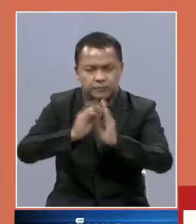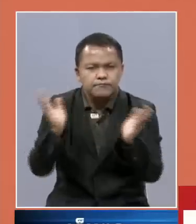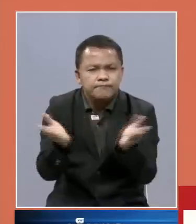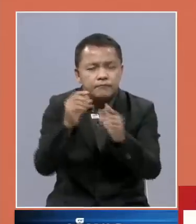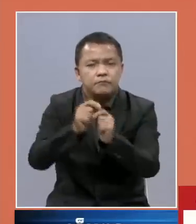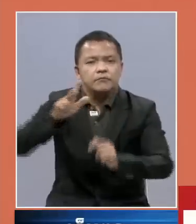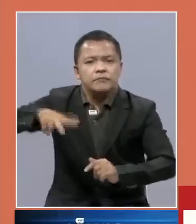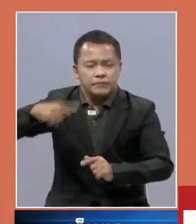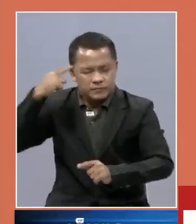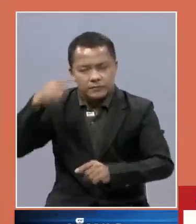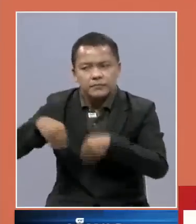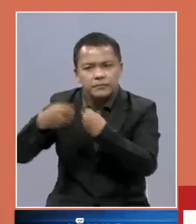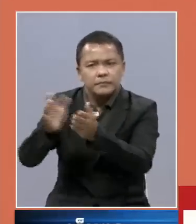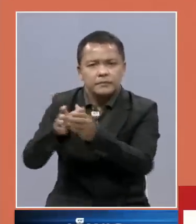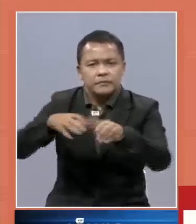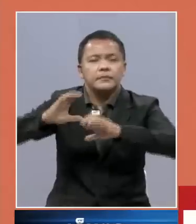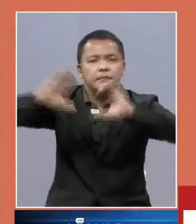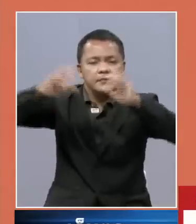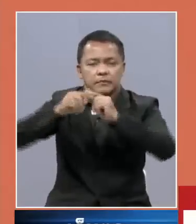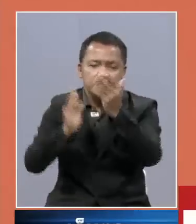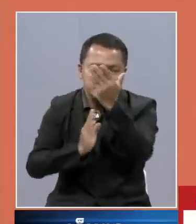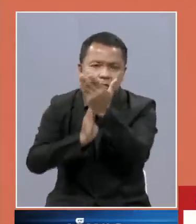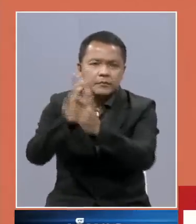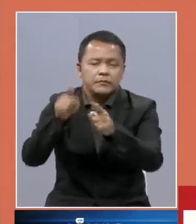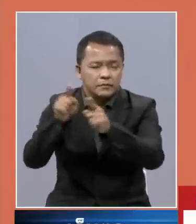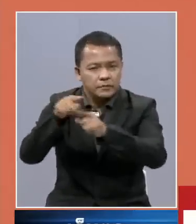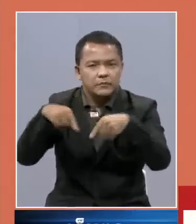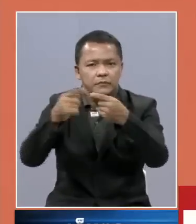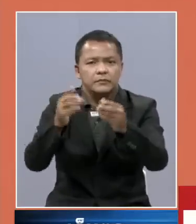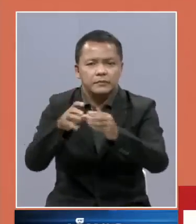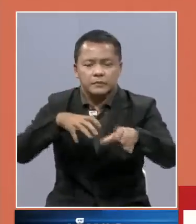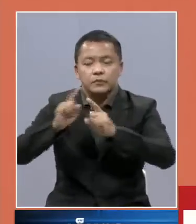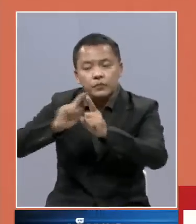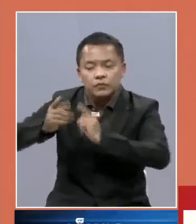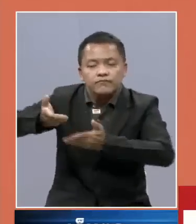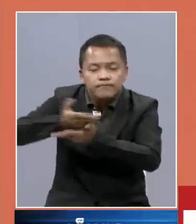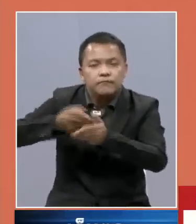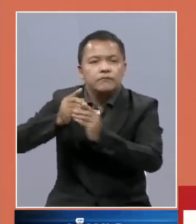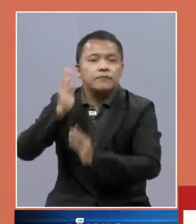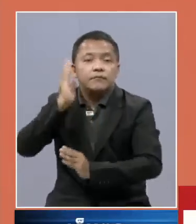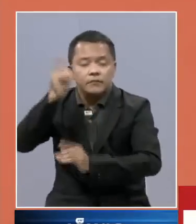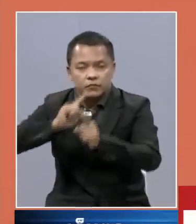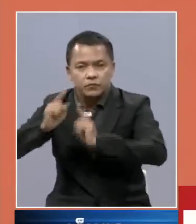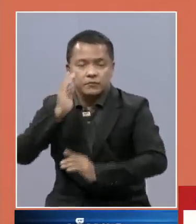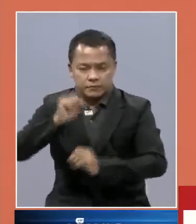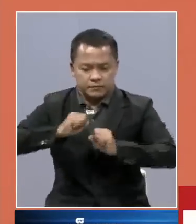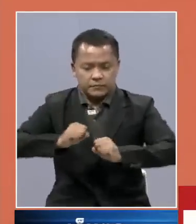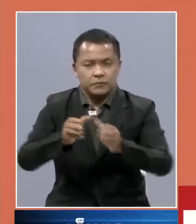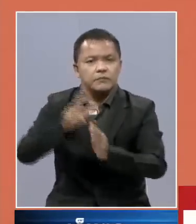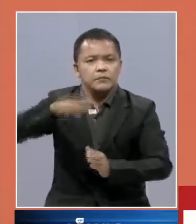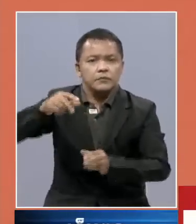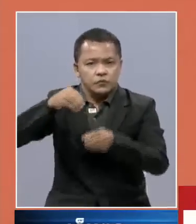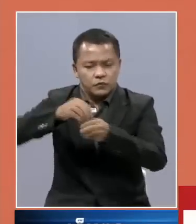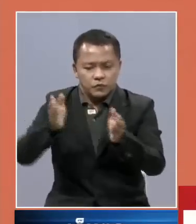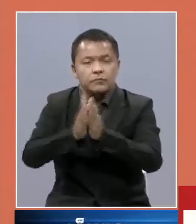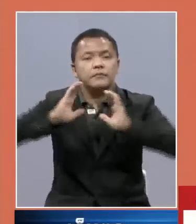ว่าพรรคเพื่อไทยมีความหวังในการจัดตั้งรัฐบาลให้ลุล่วงก็คงจะเป็นเรื่องที่จะต้องไปพูดคุยกันภายหลังและมั่นใจด้วยว่าพรรคเพื่อไทยจะอยู่